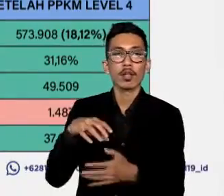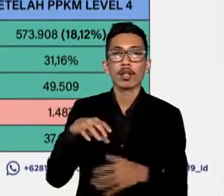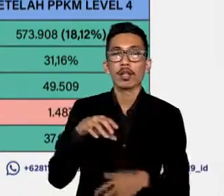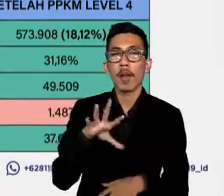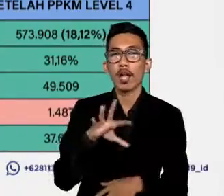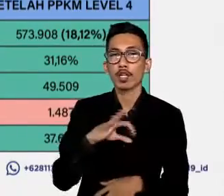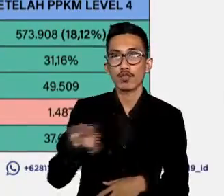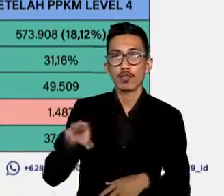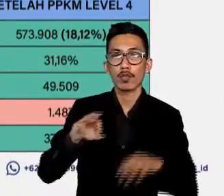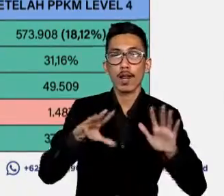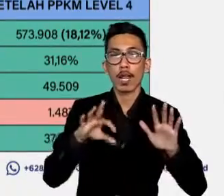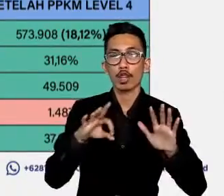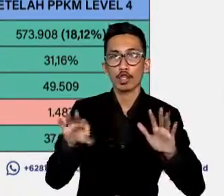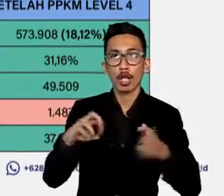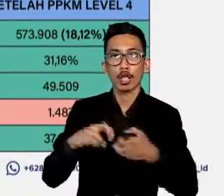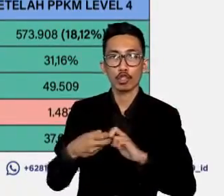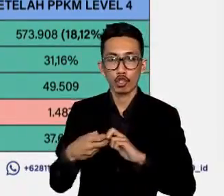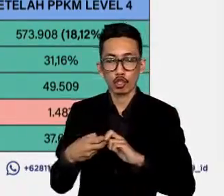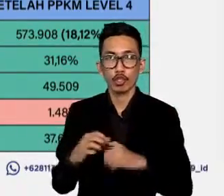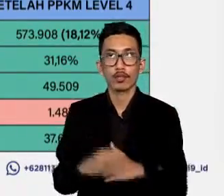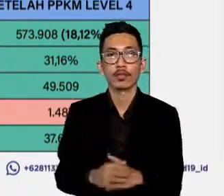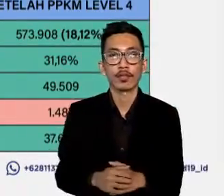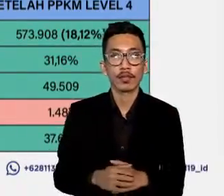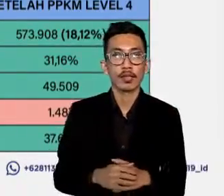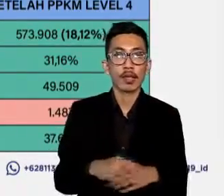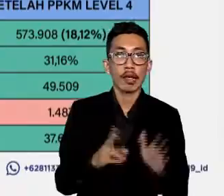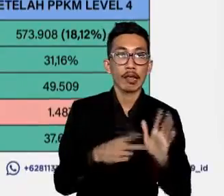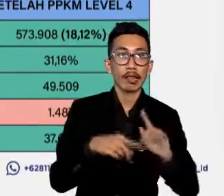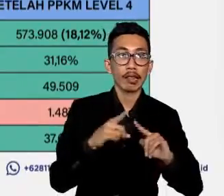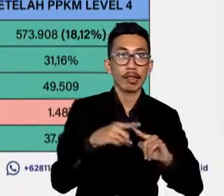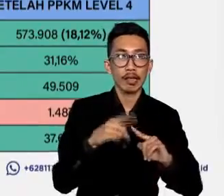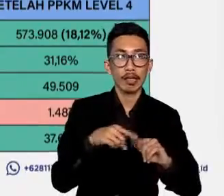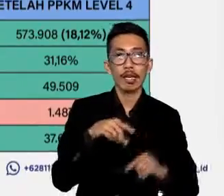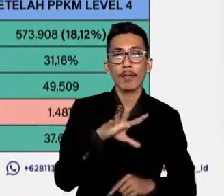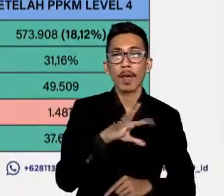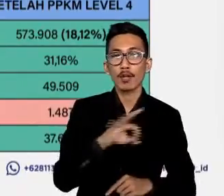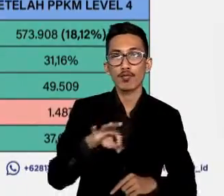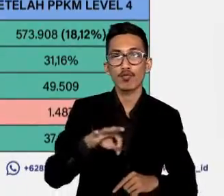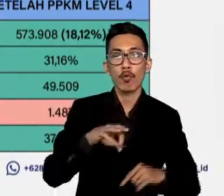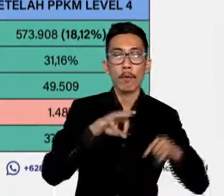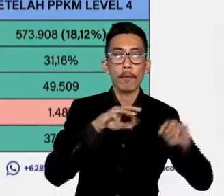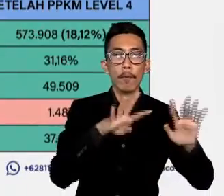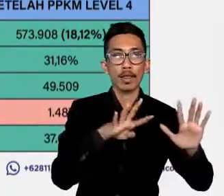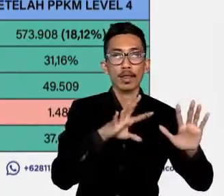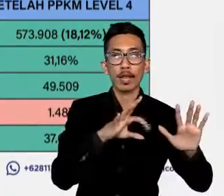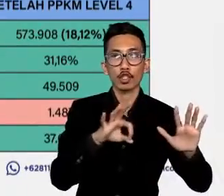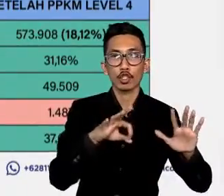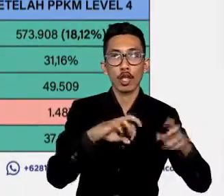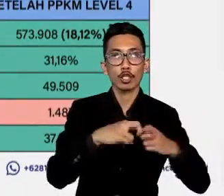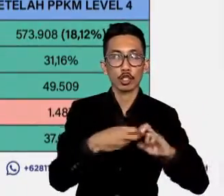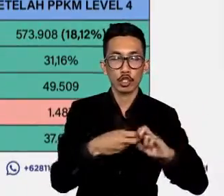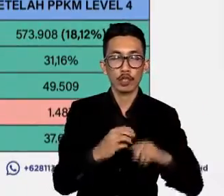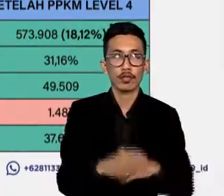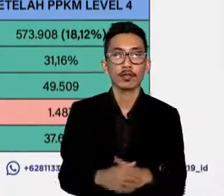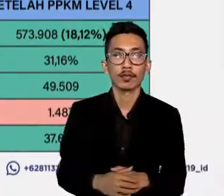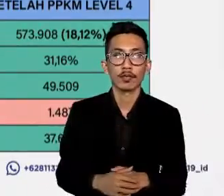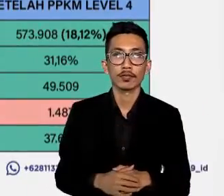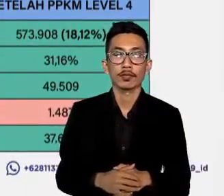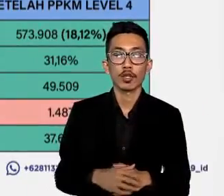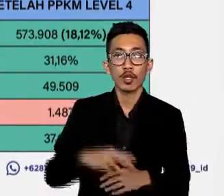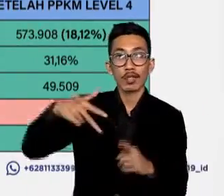5999 kasus NTT 5904 kasus dan flowchart Selatan